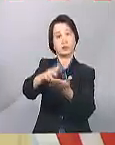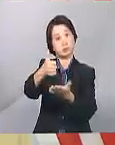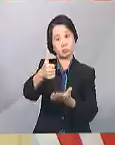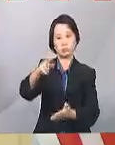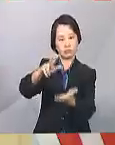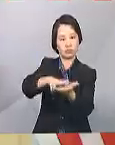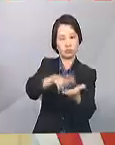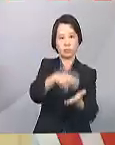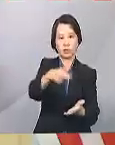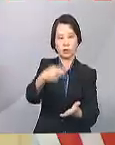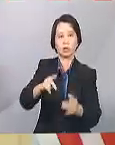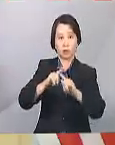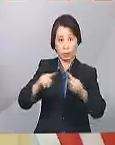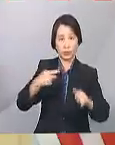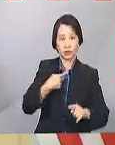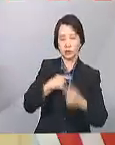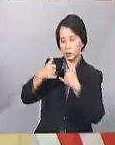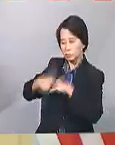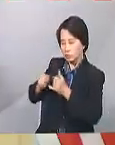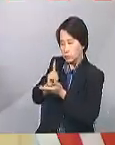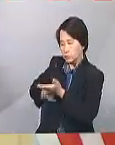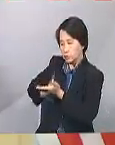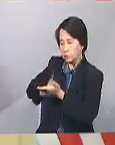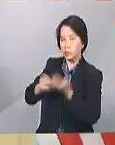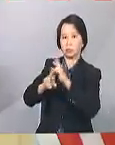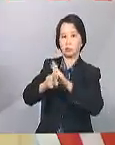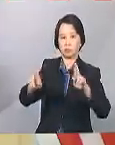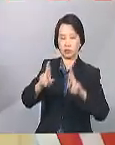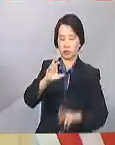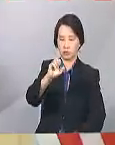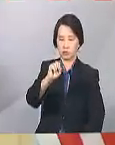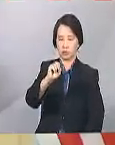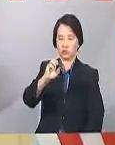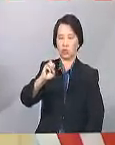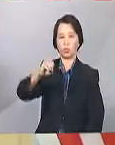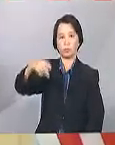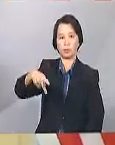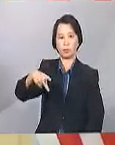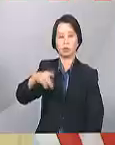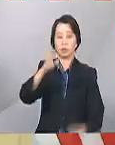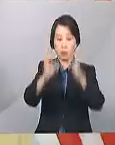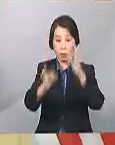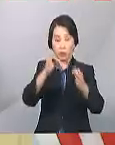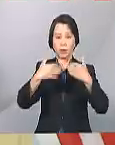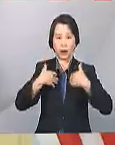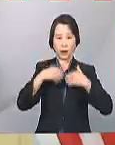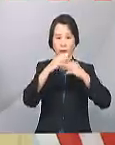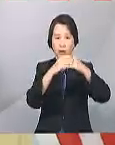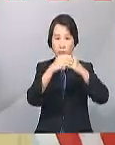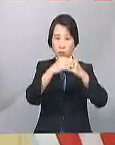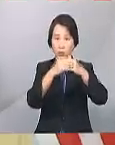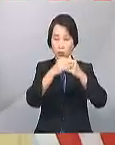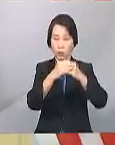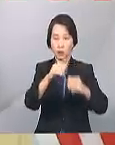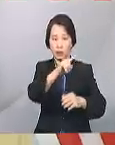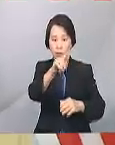lagi berbincang untuk menyediakan SOP supaya jika ada kelonggaran